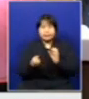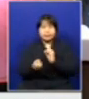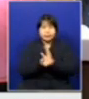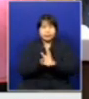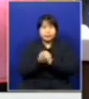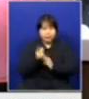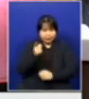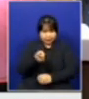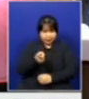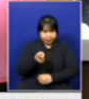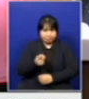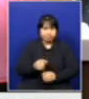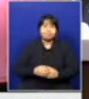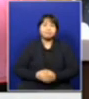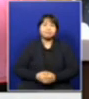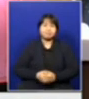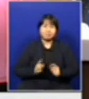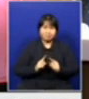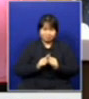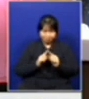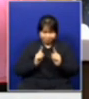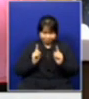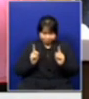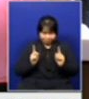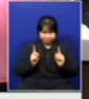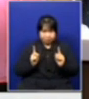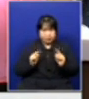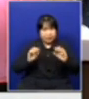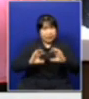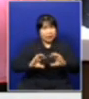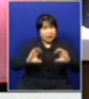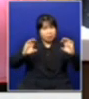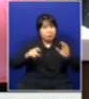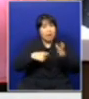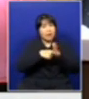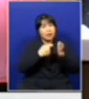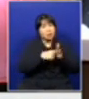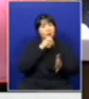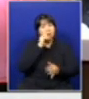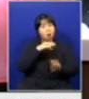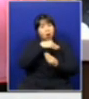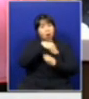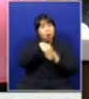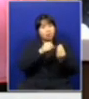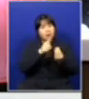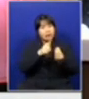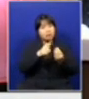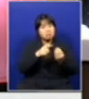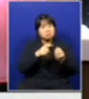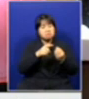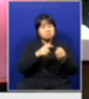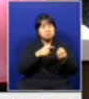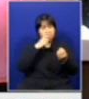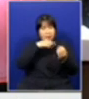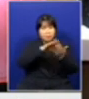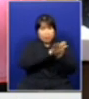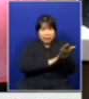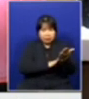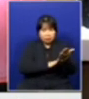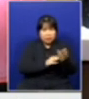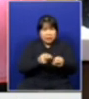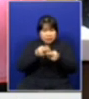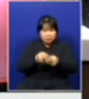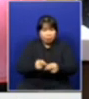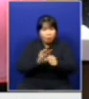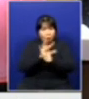ได้แต่ท่านประธานที่เคารพคะรัฐบาลจะอ้างว่าเศรษฐกิจของประเทศทรุดหนักเพราะโควิด-19 อย่างเดียวคงไม่